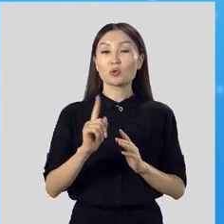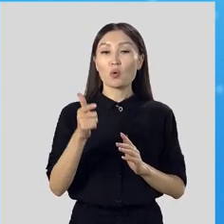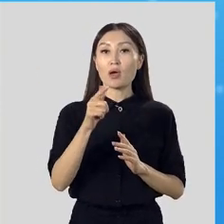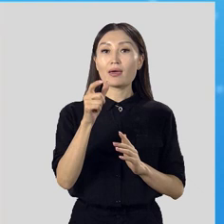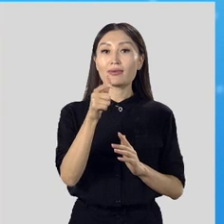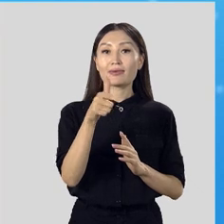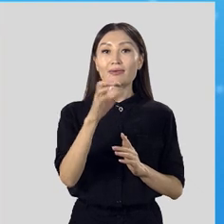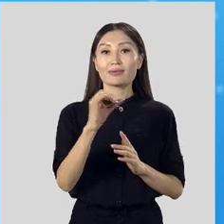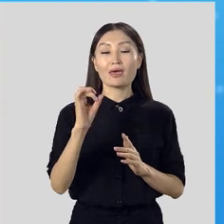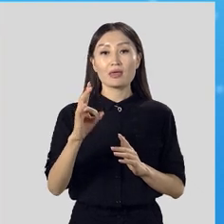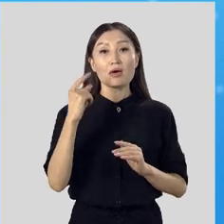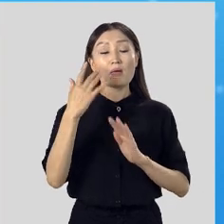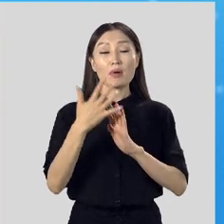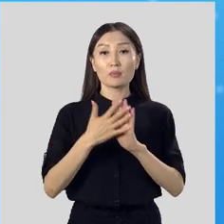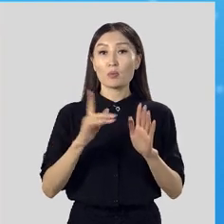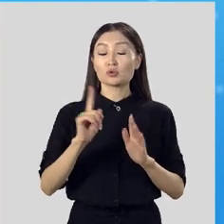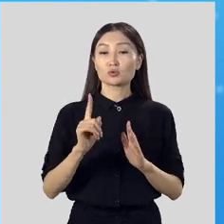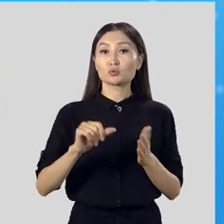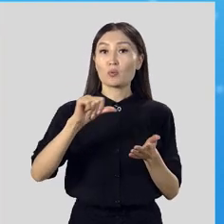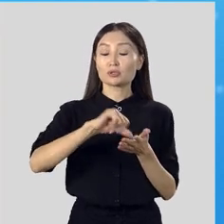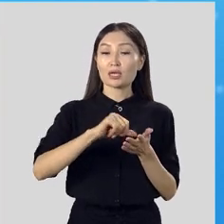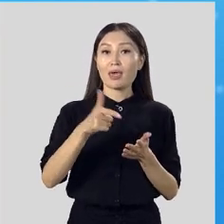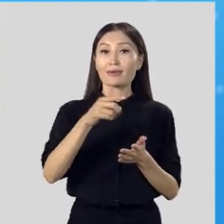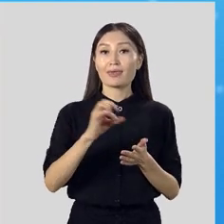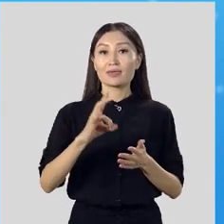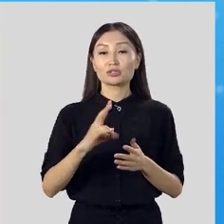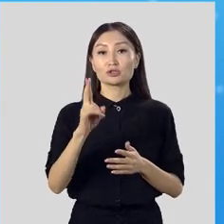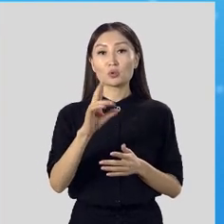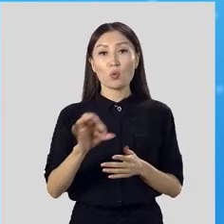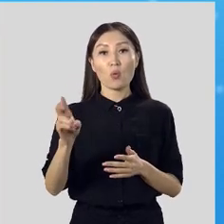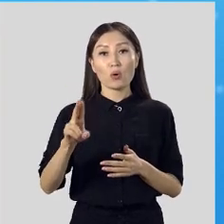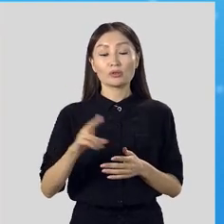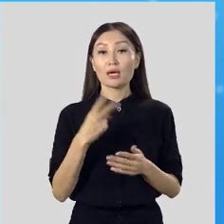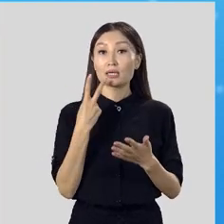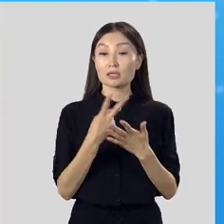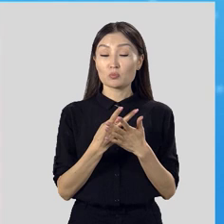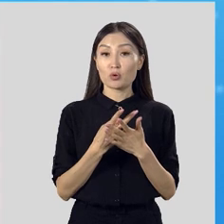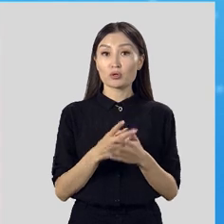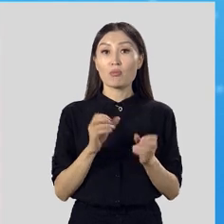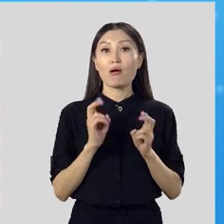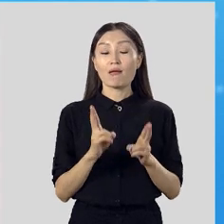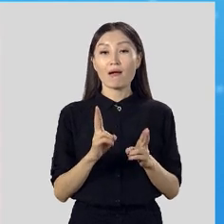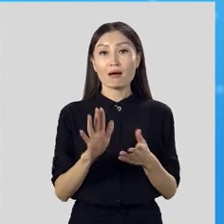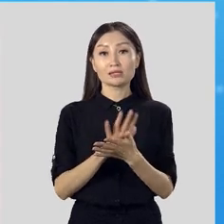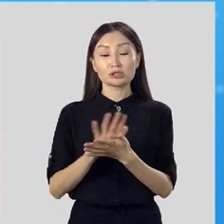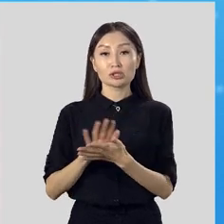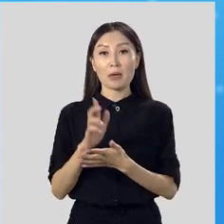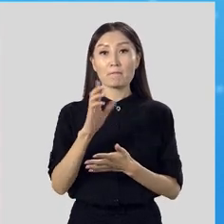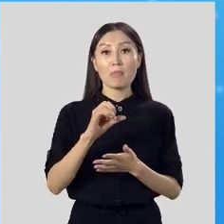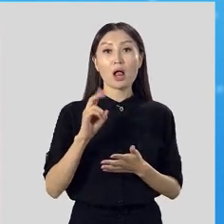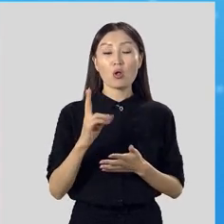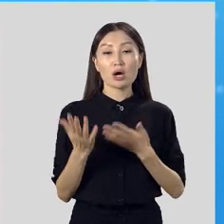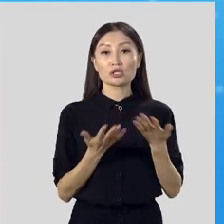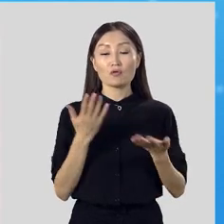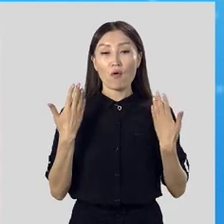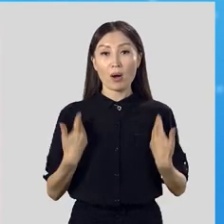ген, поймем, что представляет собой генетический код, рассмотрим, как же синтезируется белок в